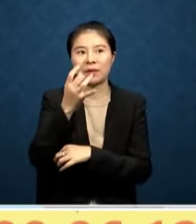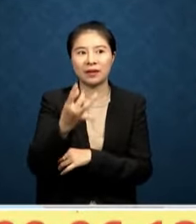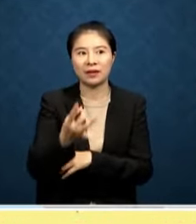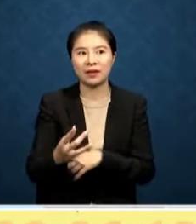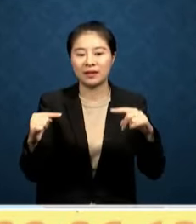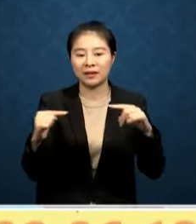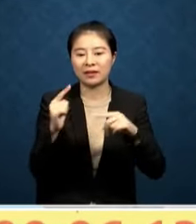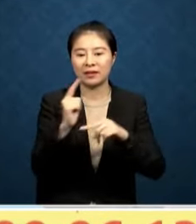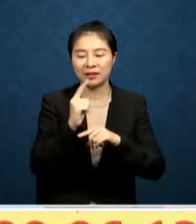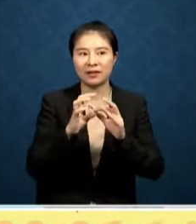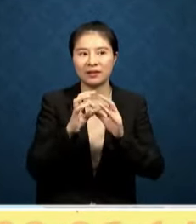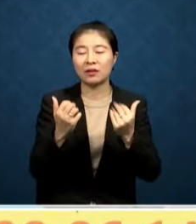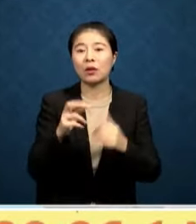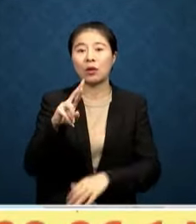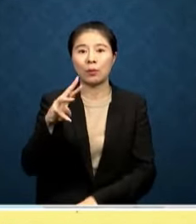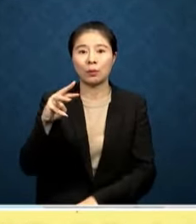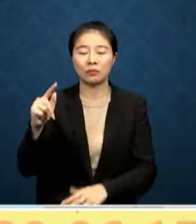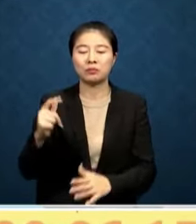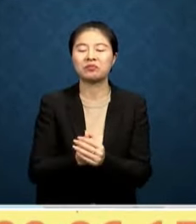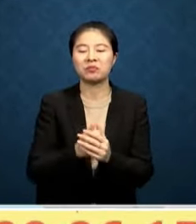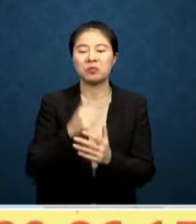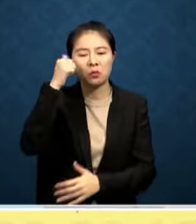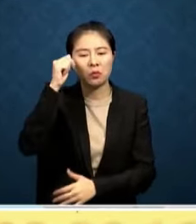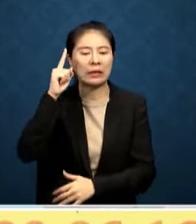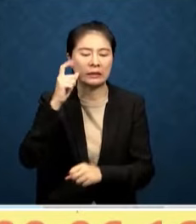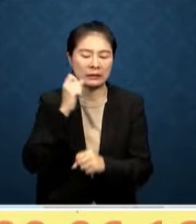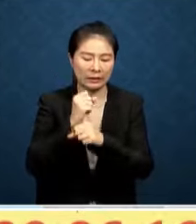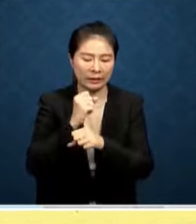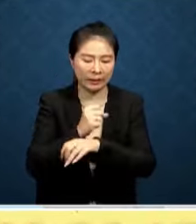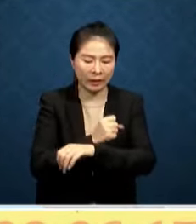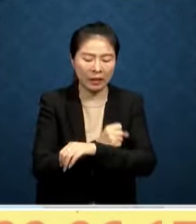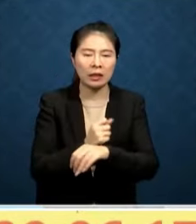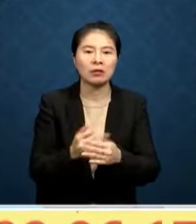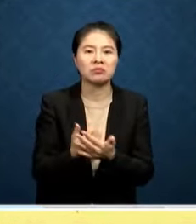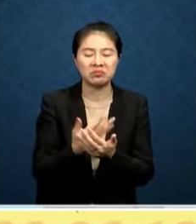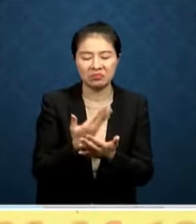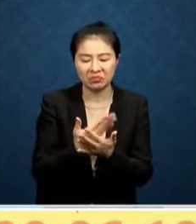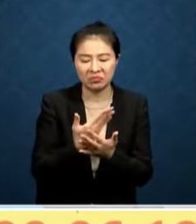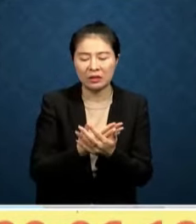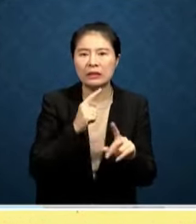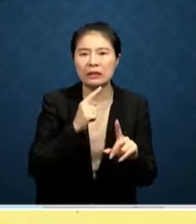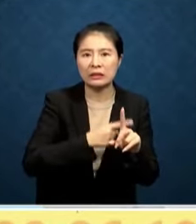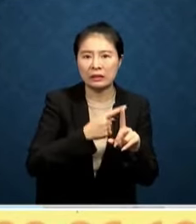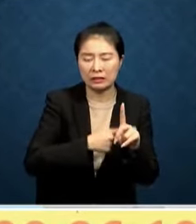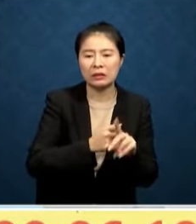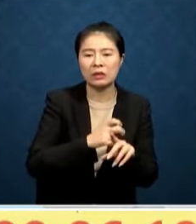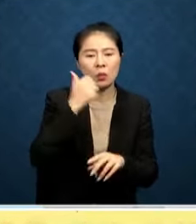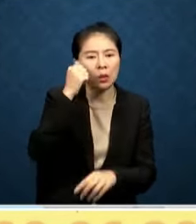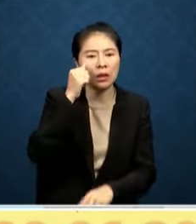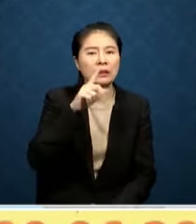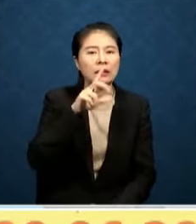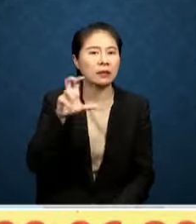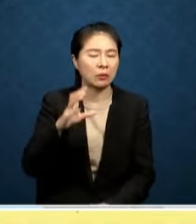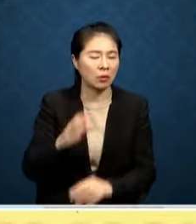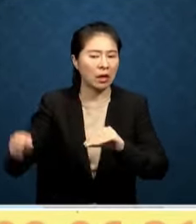องของการขึ้นค่าแรงนะฮะมันเป็นโจทย์ของความเป็นธรรมด้วยนะฮะถ้าเปรียบเทียบกับเมื่อ300บาทเมื่อ12ปีที่แล้วนะฮะเรา